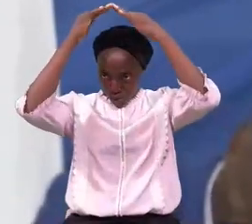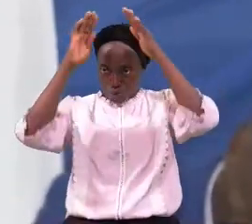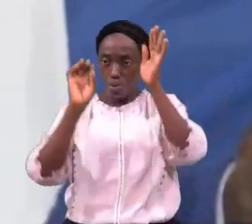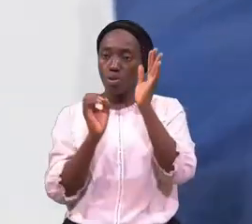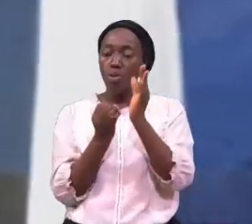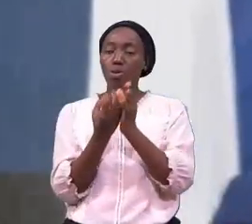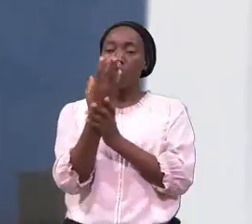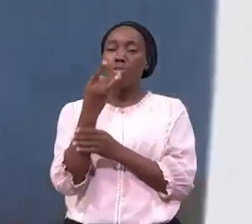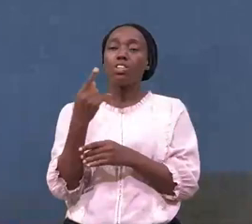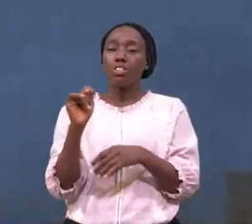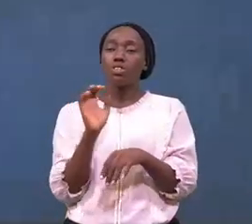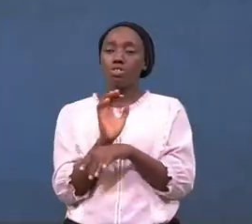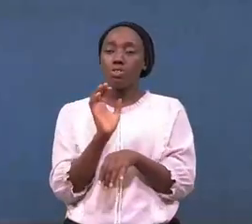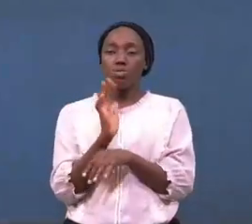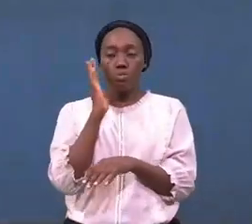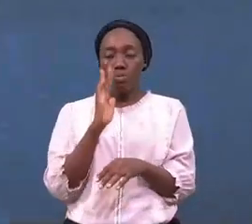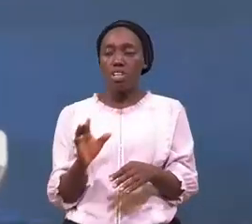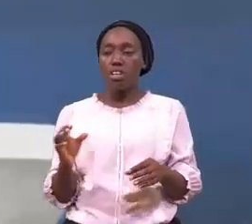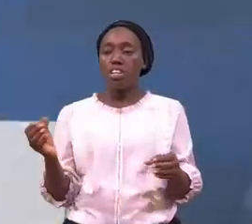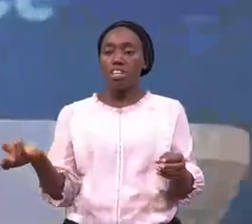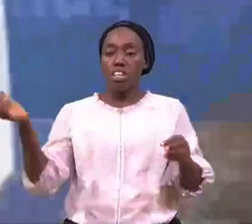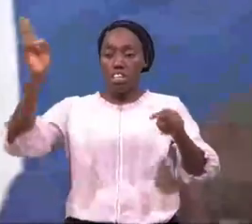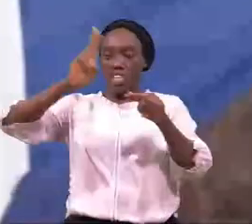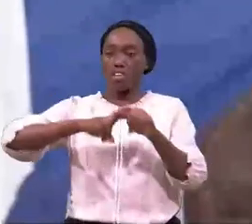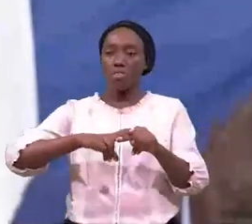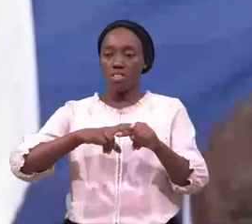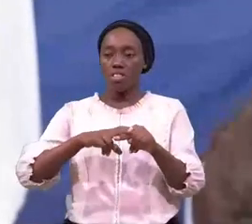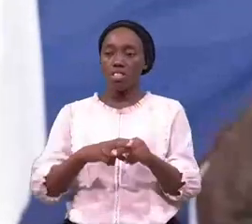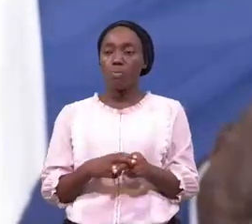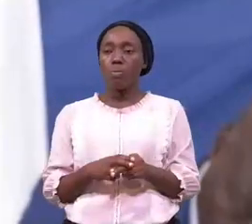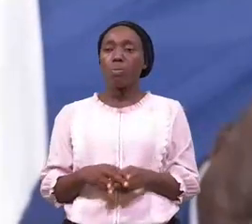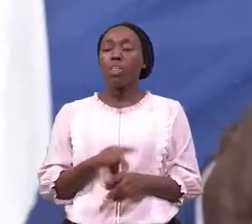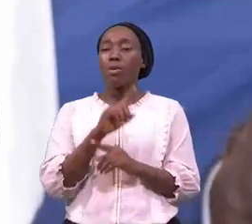Lorsque les ministres, les apôtres, les évêques, nous croissons, l'Église va croître.